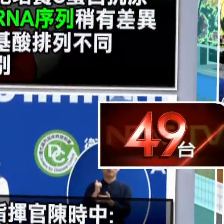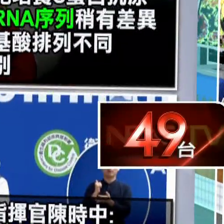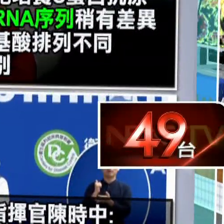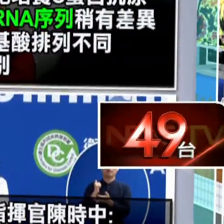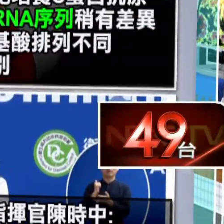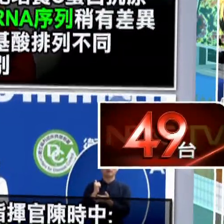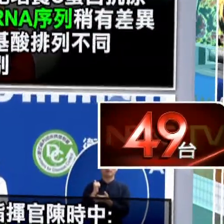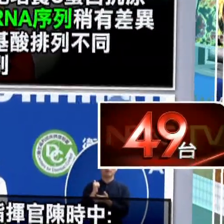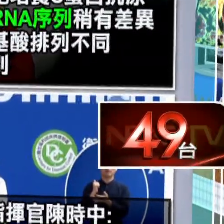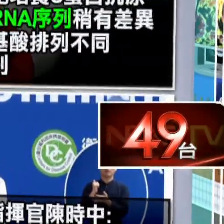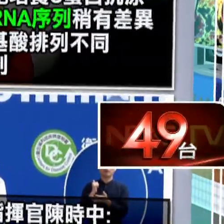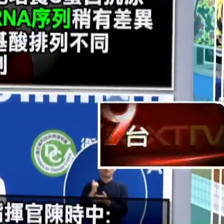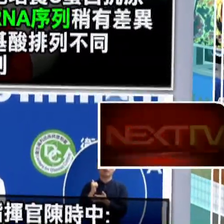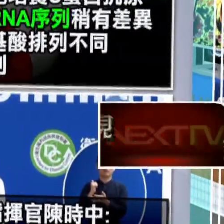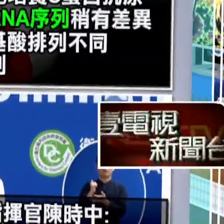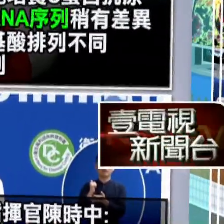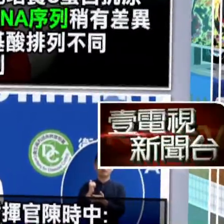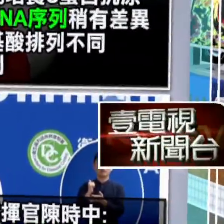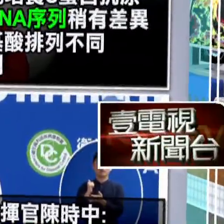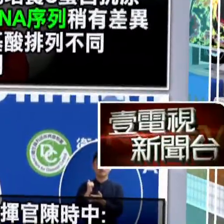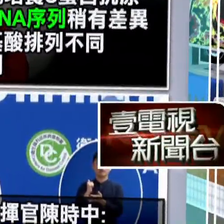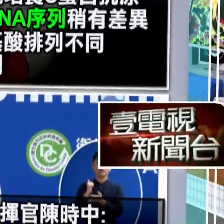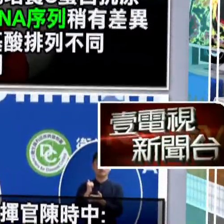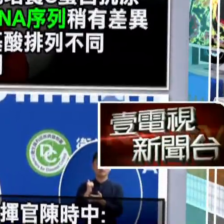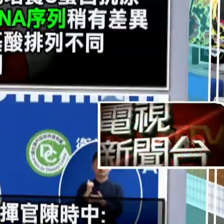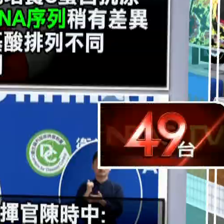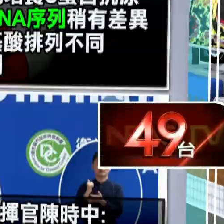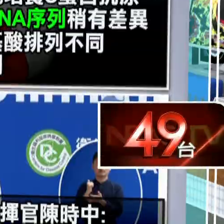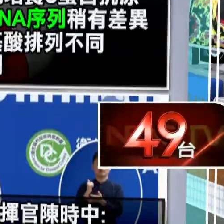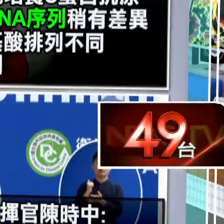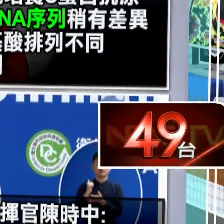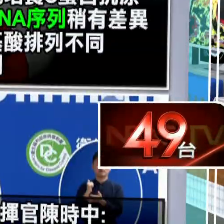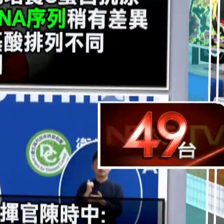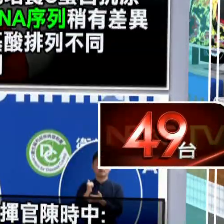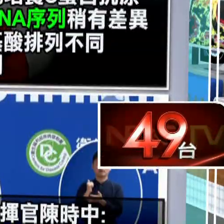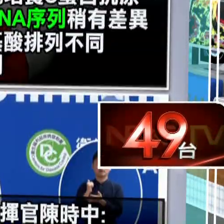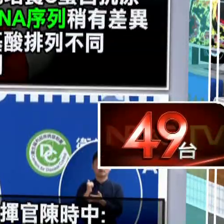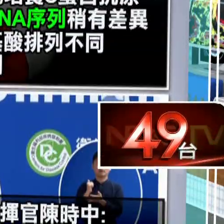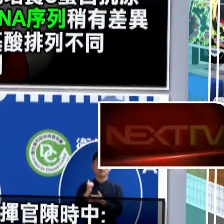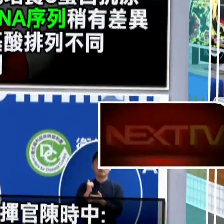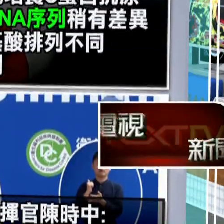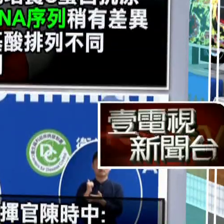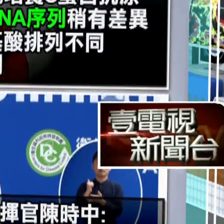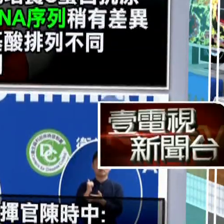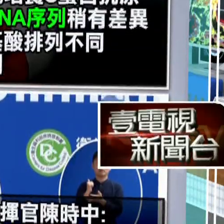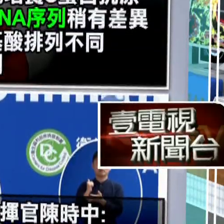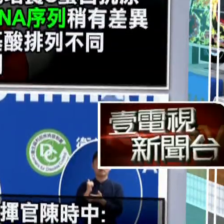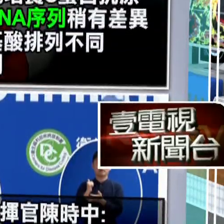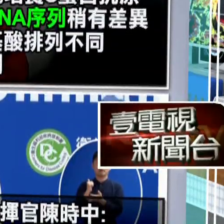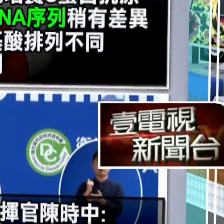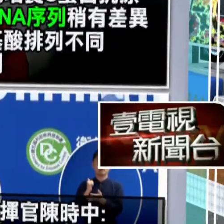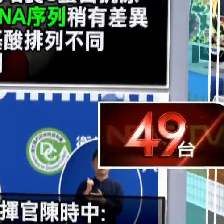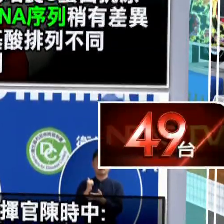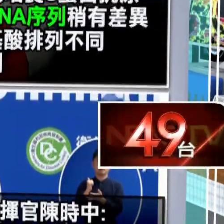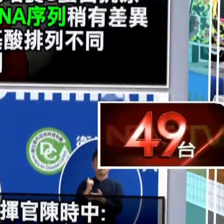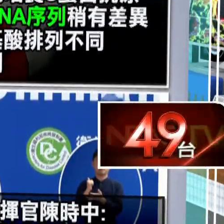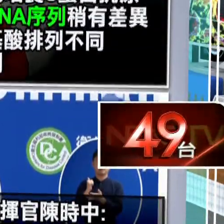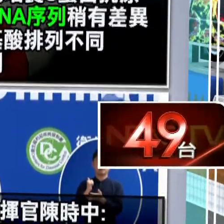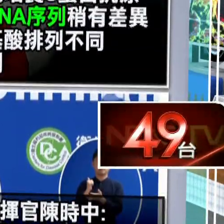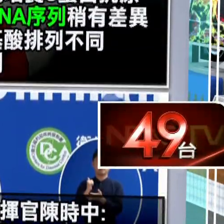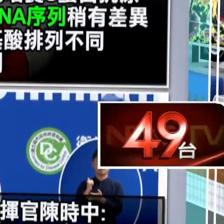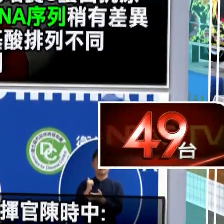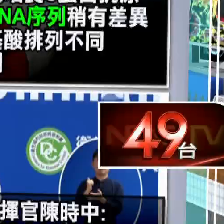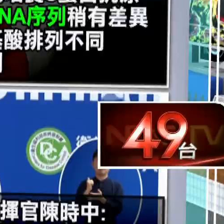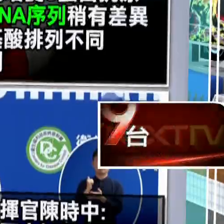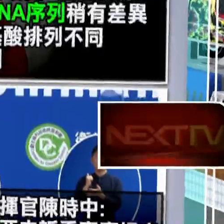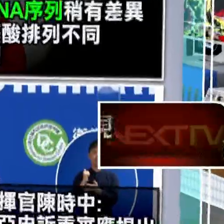酸的排列也会不同，所以反映出来的数字当然就有天壤之别。现在全世界有超过30支以上的疫苗开发，可是只有高端通过了 EUA。